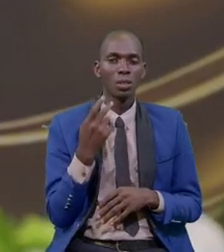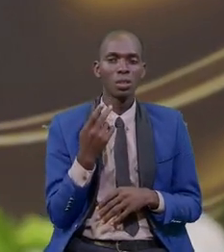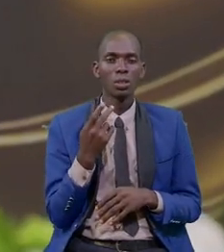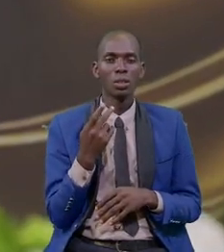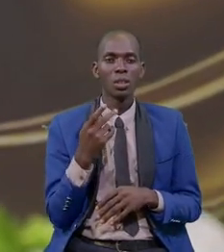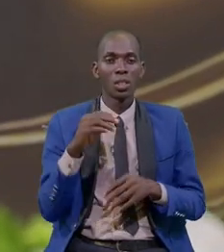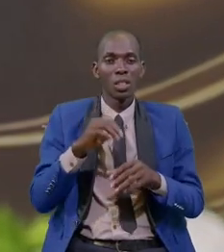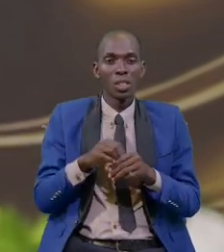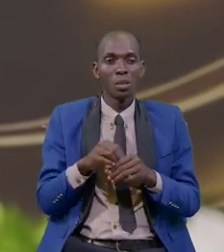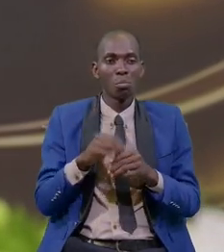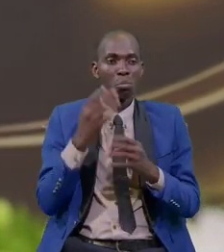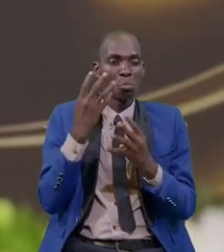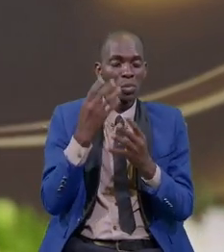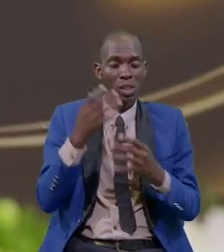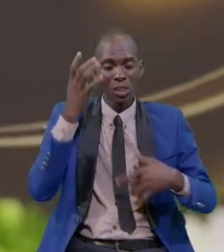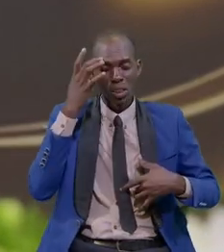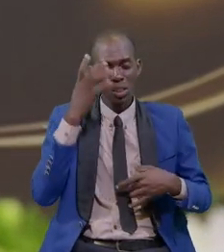vous ne m'avez pas visité.